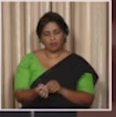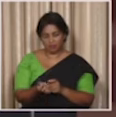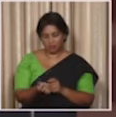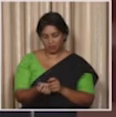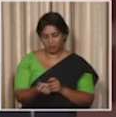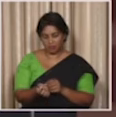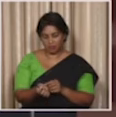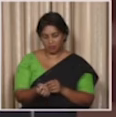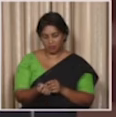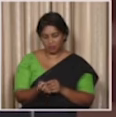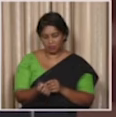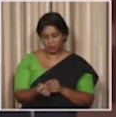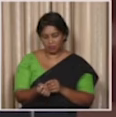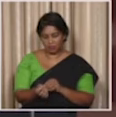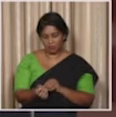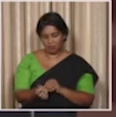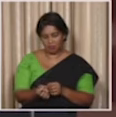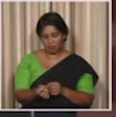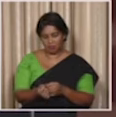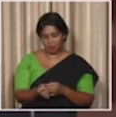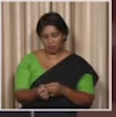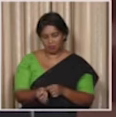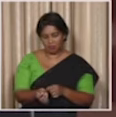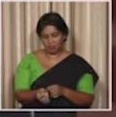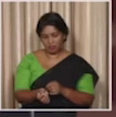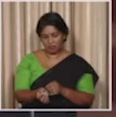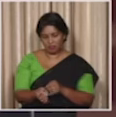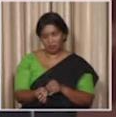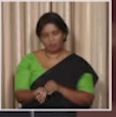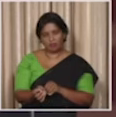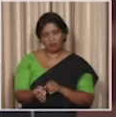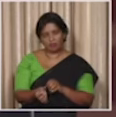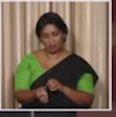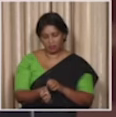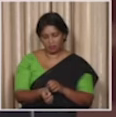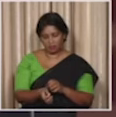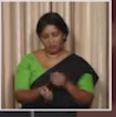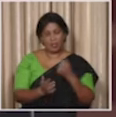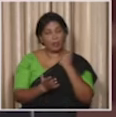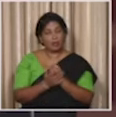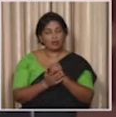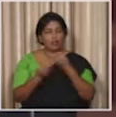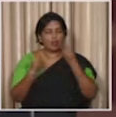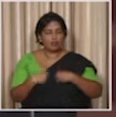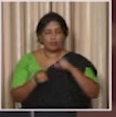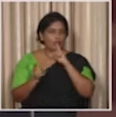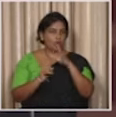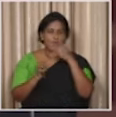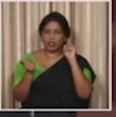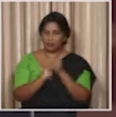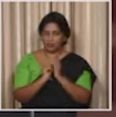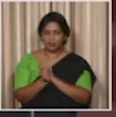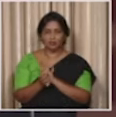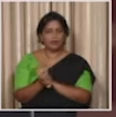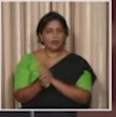මංග පුතුමා මේක හොඳින් අහගෙන ඉන්න. දැන් මහා බැංකුව බංකොලොත් වෙන එක හැංගුවා. කවුරුවත් පාර්ලිමේන්තුවේ